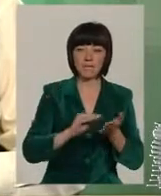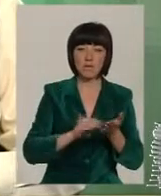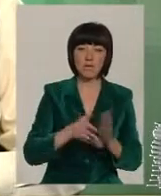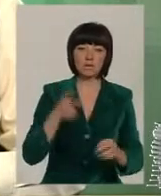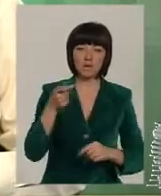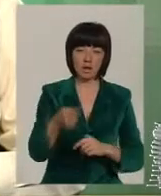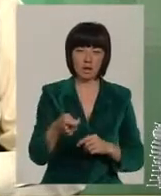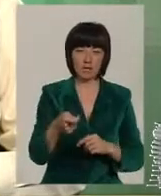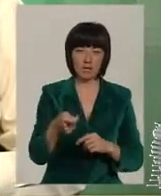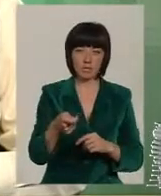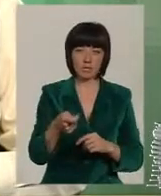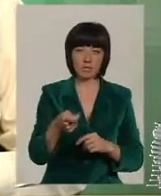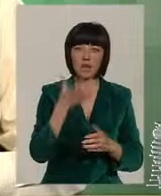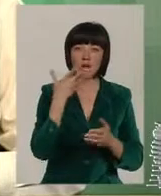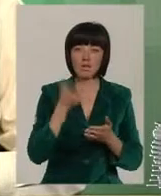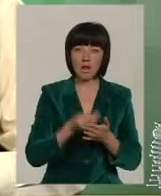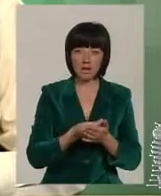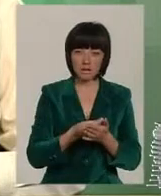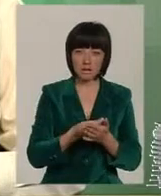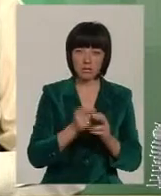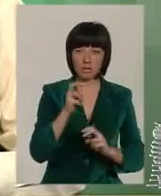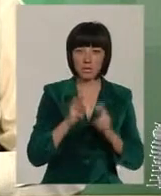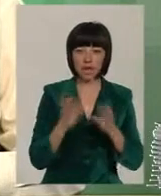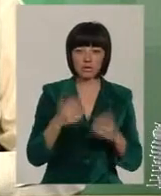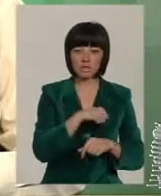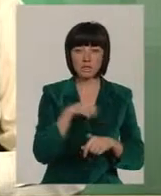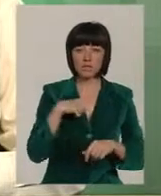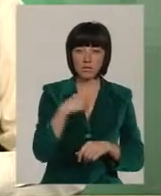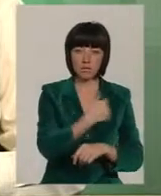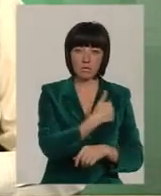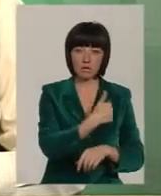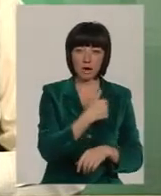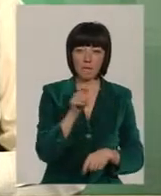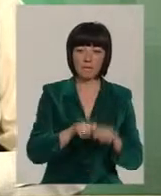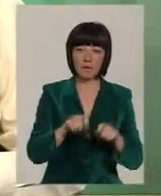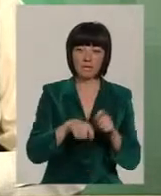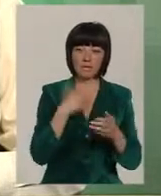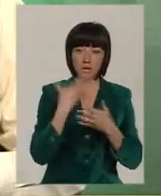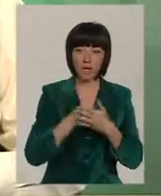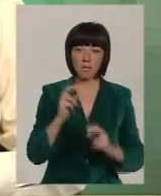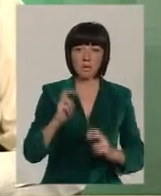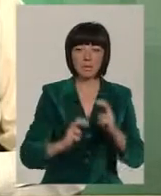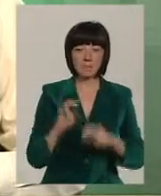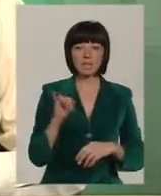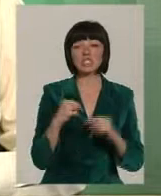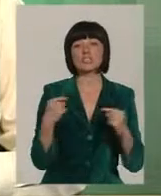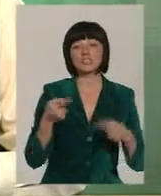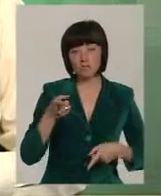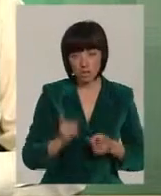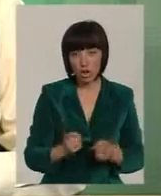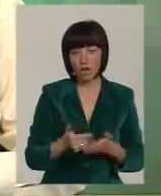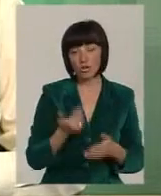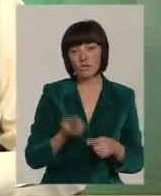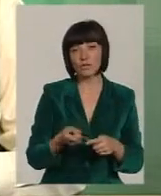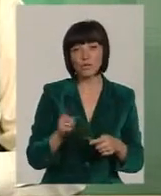заяви власника або директора підприємства, якщо він сам бажає перевірити своє підприємство. І, звичайно, від